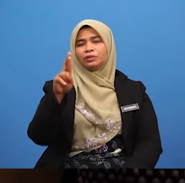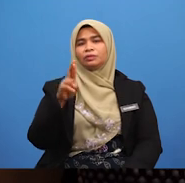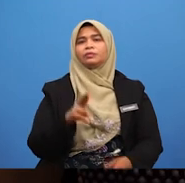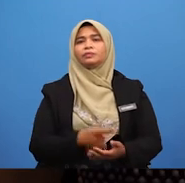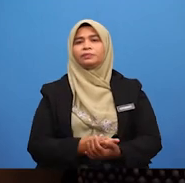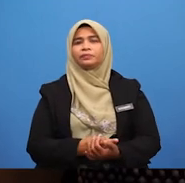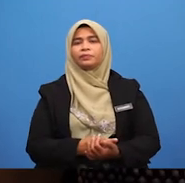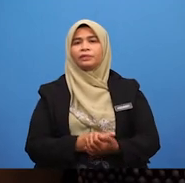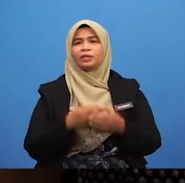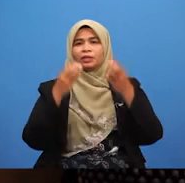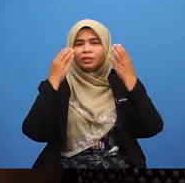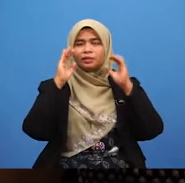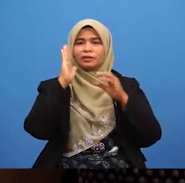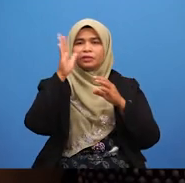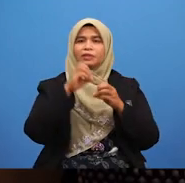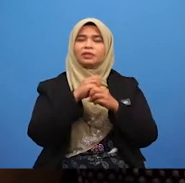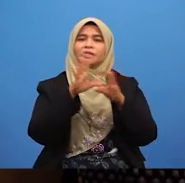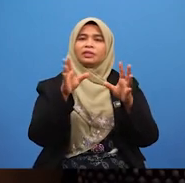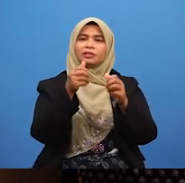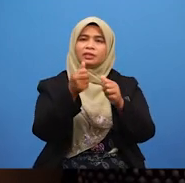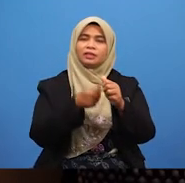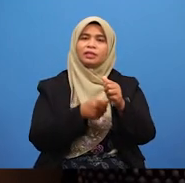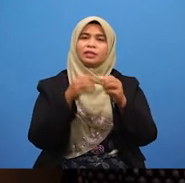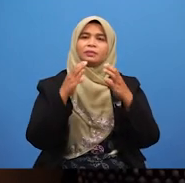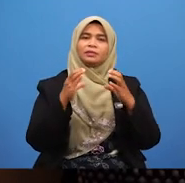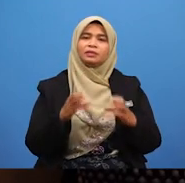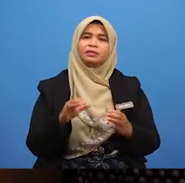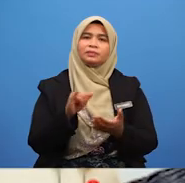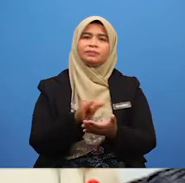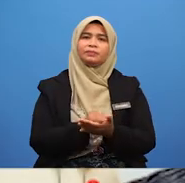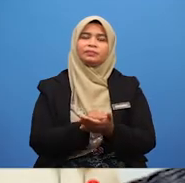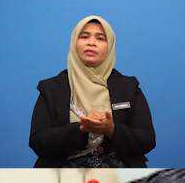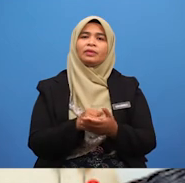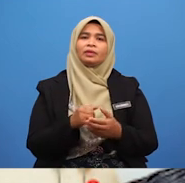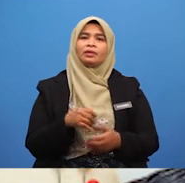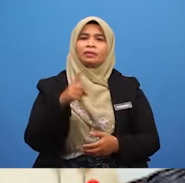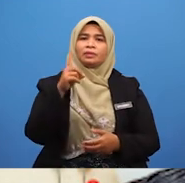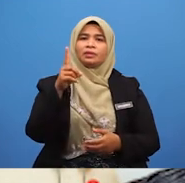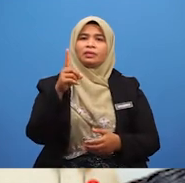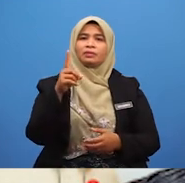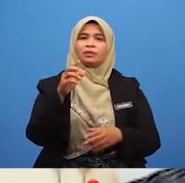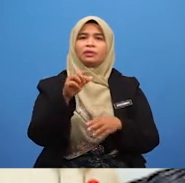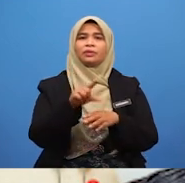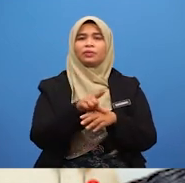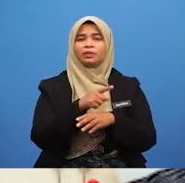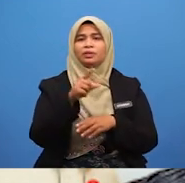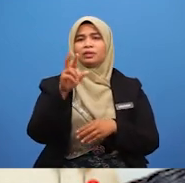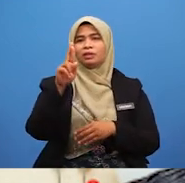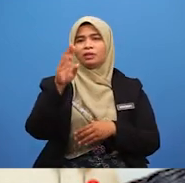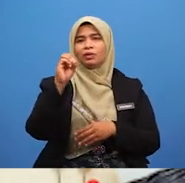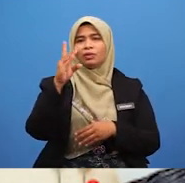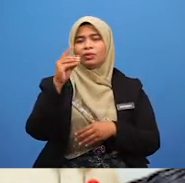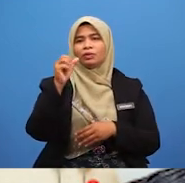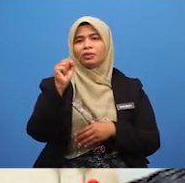akan terangkan setiap kaedah tersebut. Pertama, menggunakan roda surih